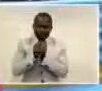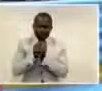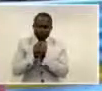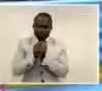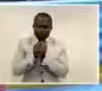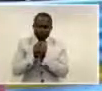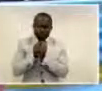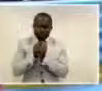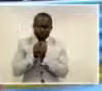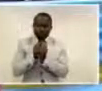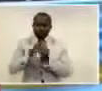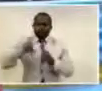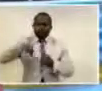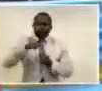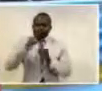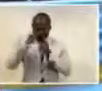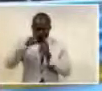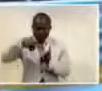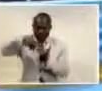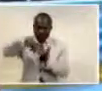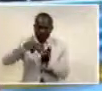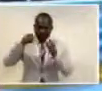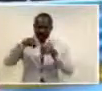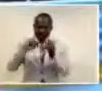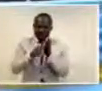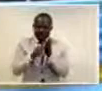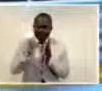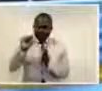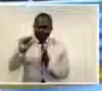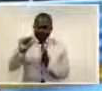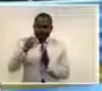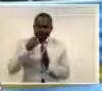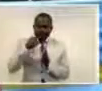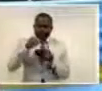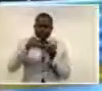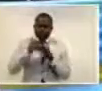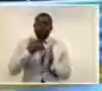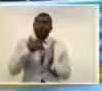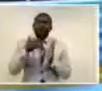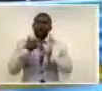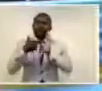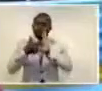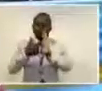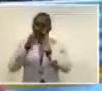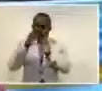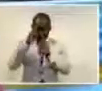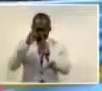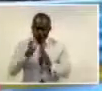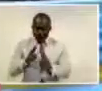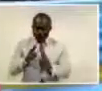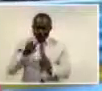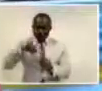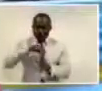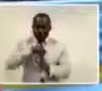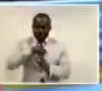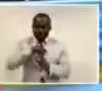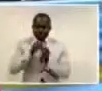Mheshimiwa Rais, nashimama hapa na kuja na shida kidogo yenye nipenda nilete mbele ya wakubwa na wazazi